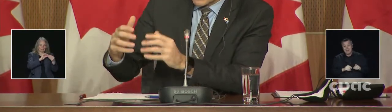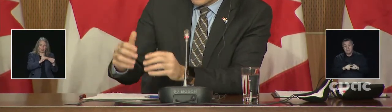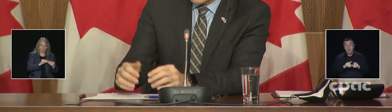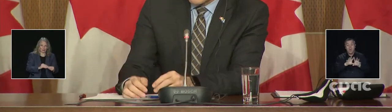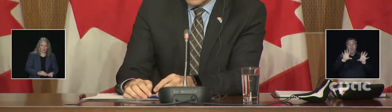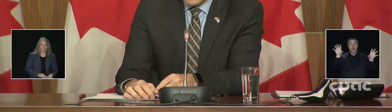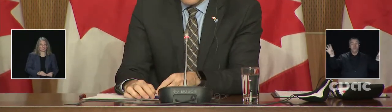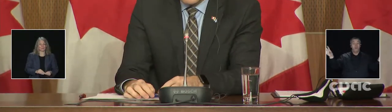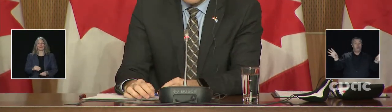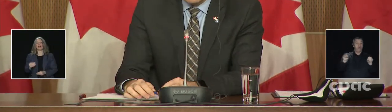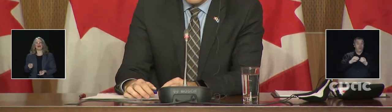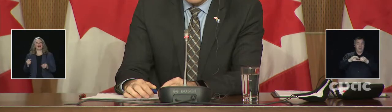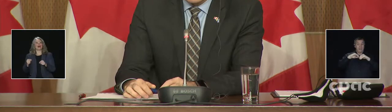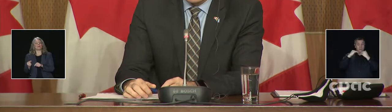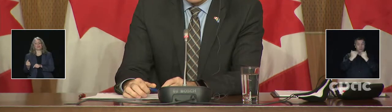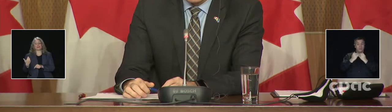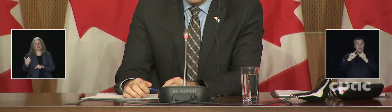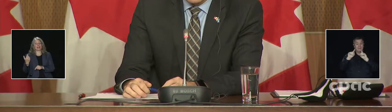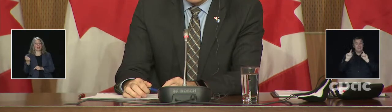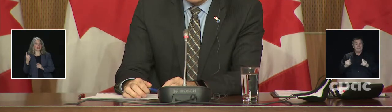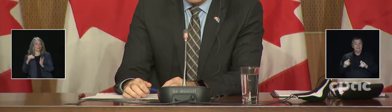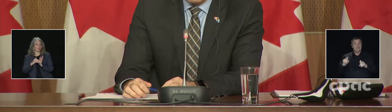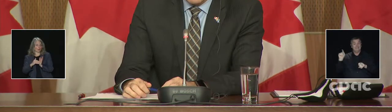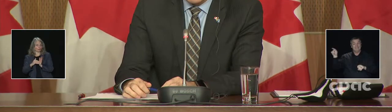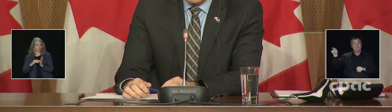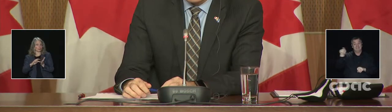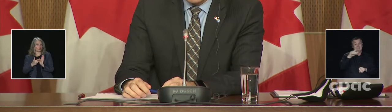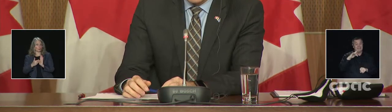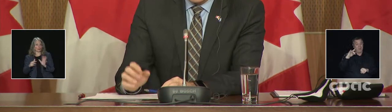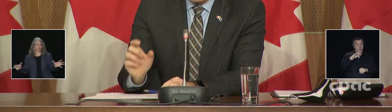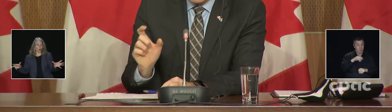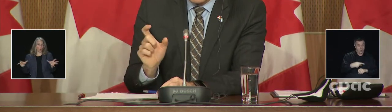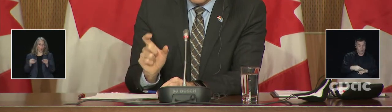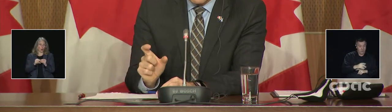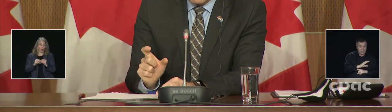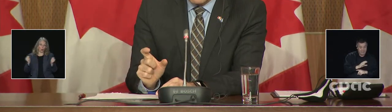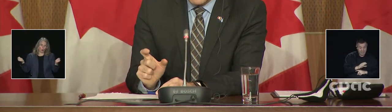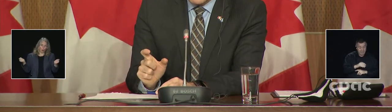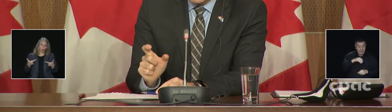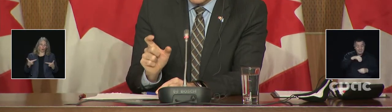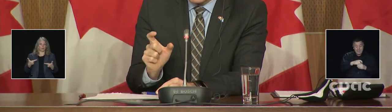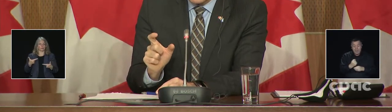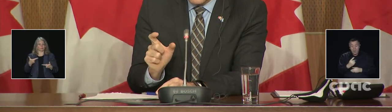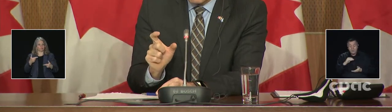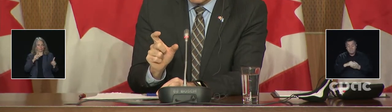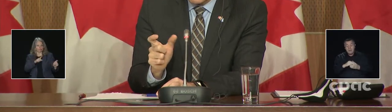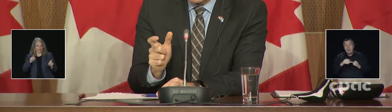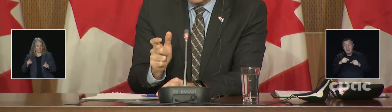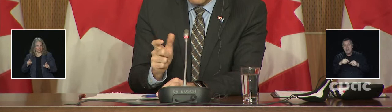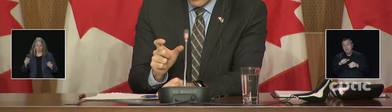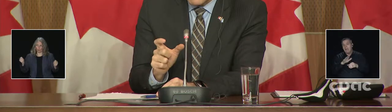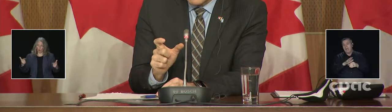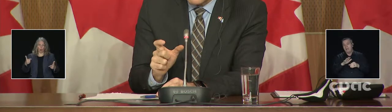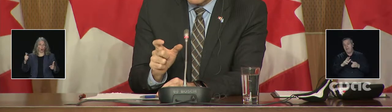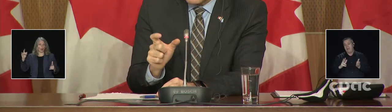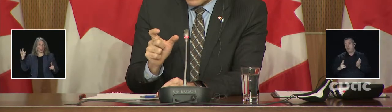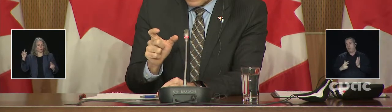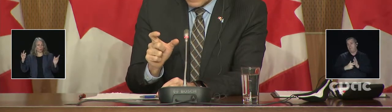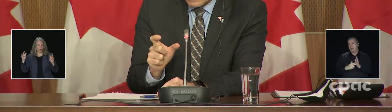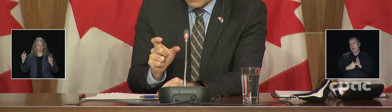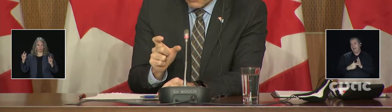tous les tests faits dans les aéroports canadiens. Mais de ce 11 000, il y en a à peu près 3